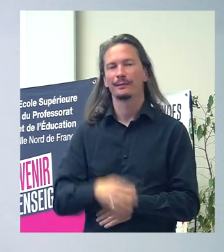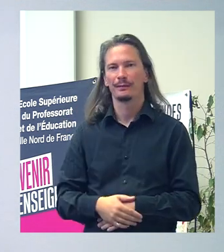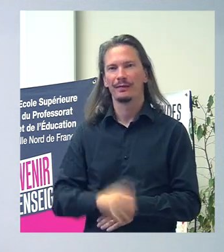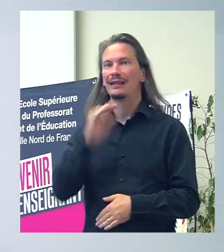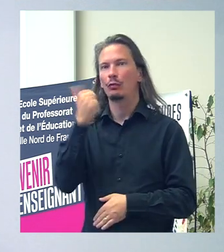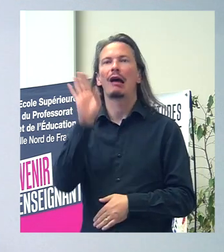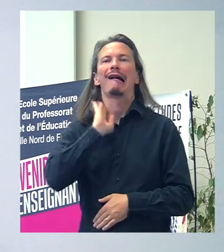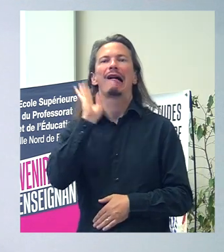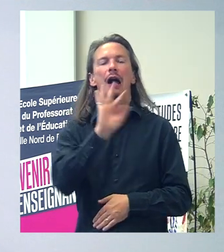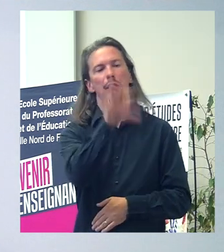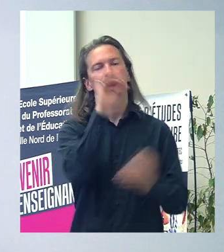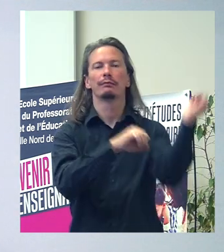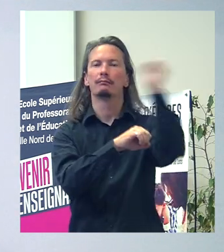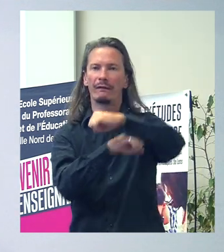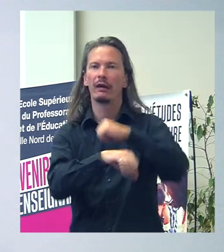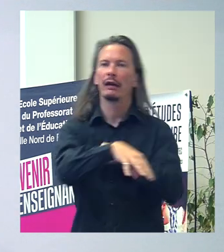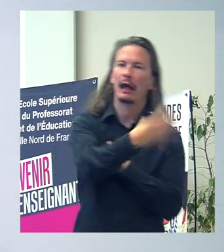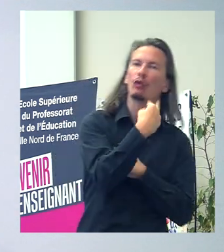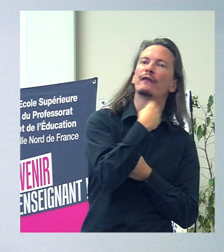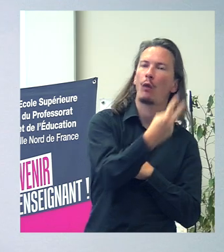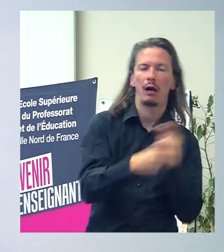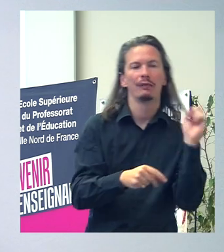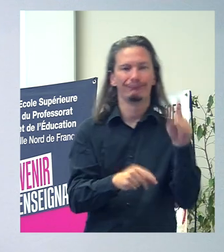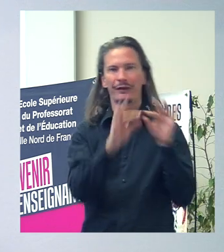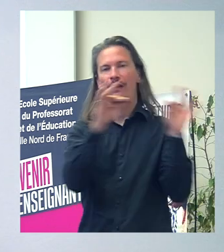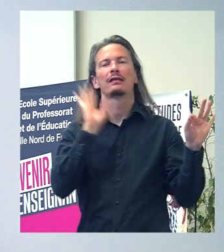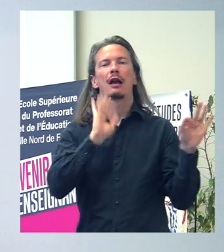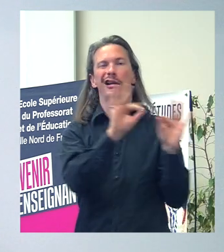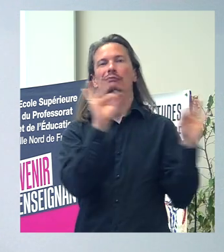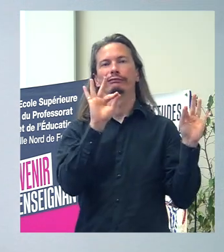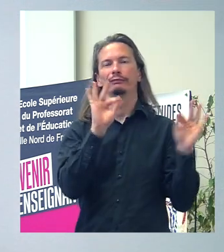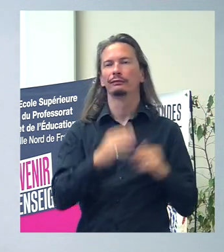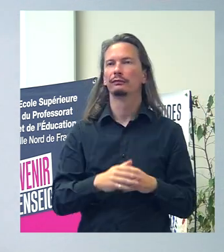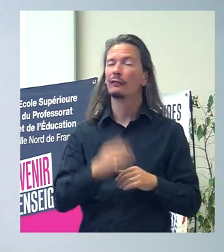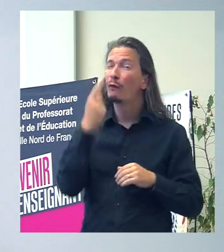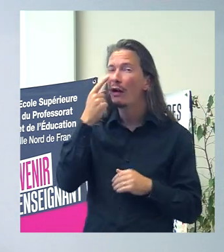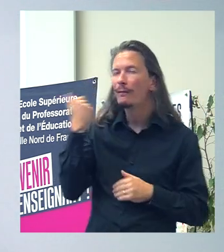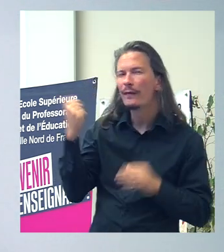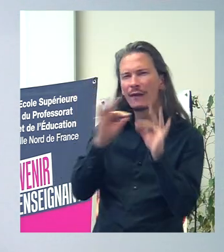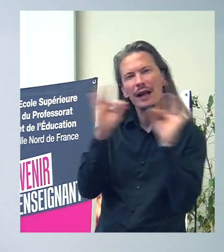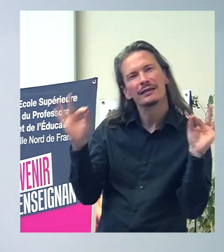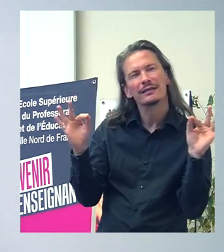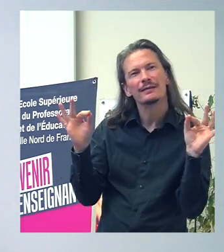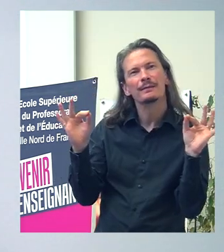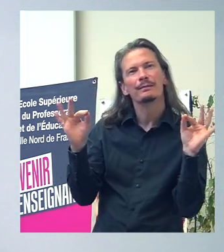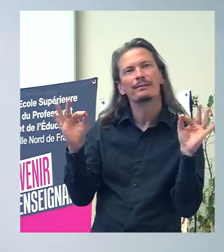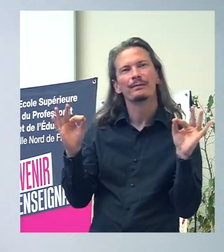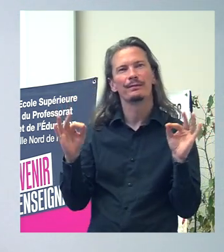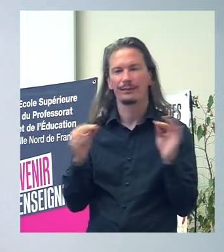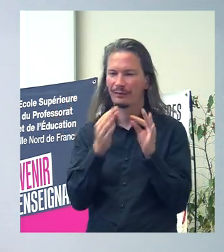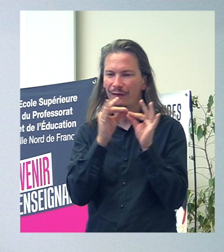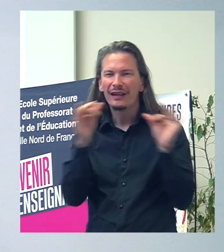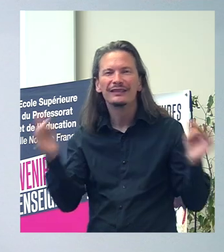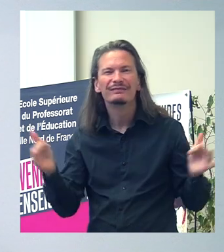Et donc, c'est celle-là qui l'a emportée avec 14 voix. Et voyez l'intérêt de la